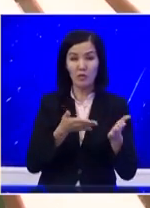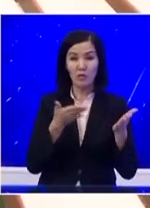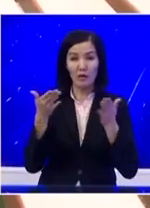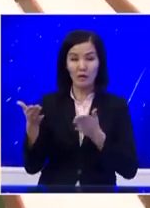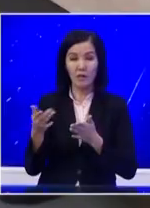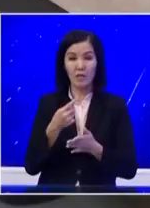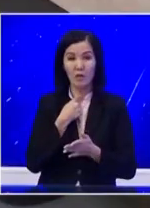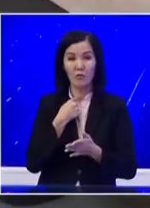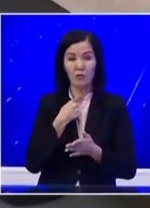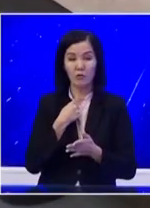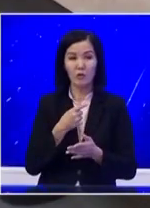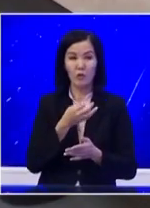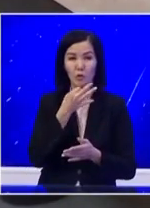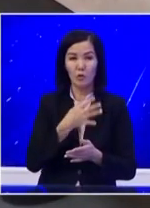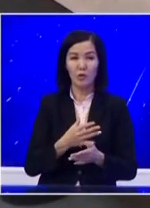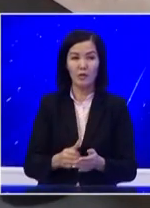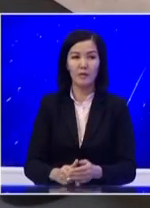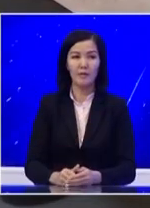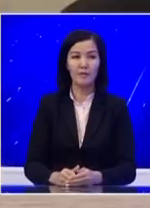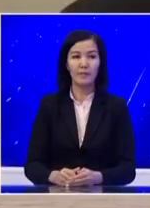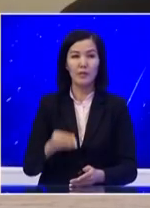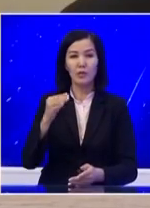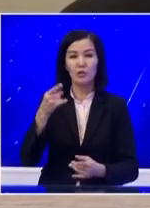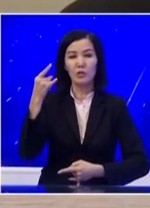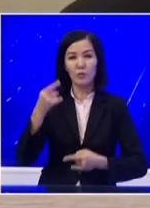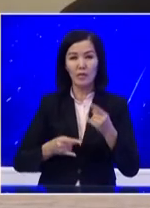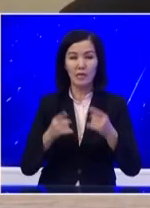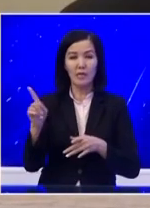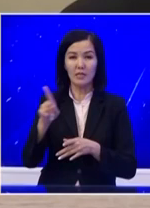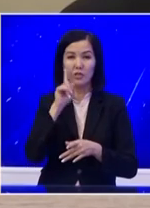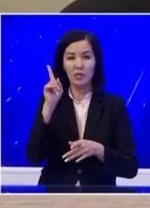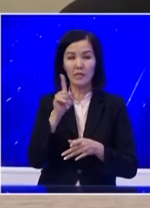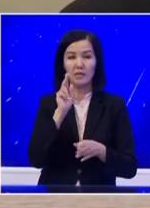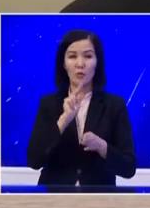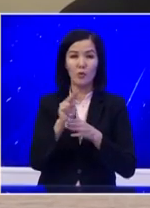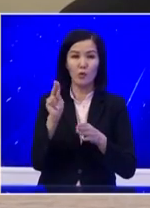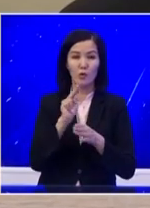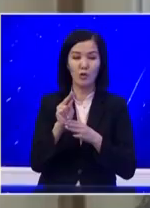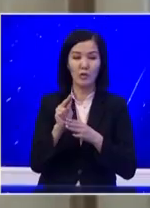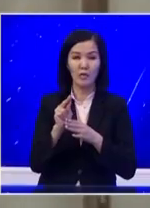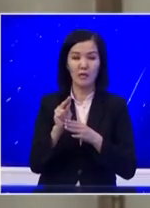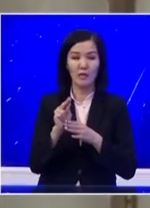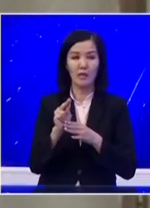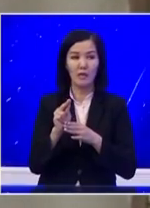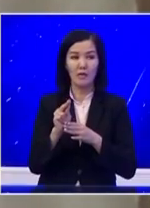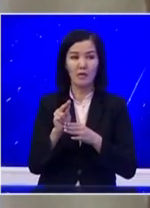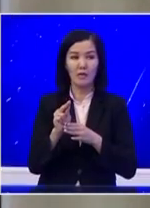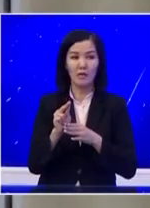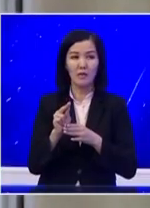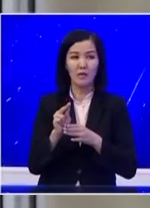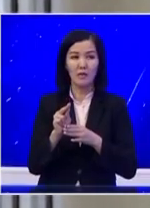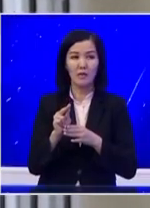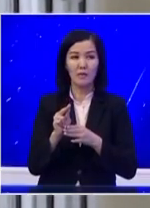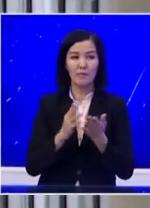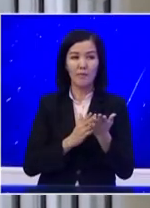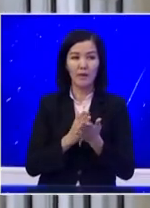дауысы бойынша. Сонымен қоса Жетісу арнасына келген жас буын өкілдеріне де ардагер тілші өзінің ақыл кеңестерін аямайды,